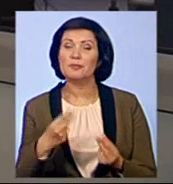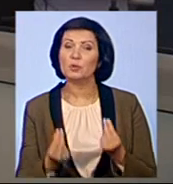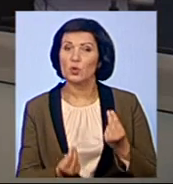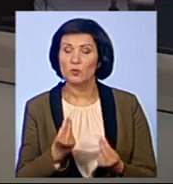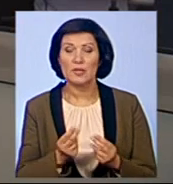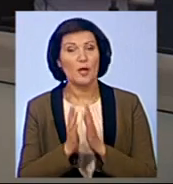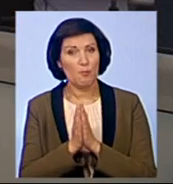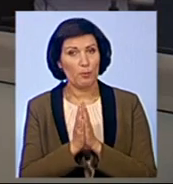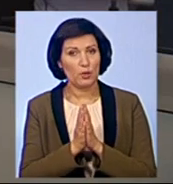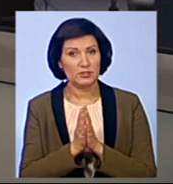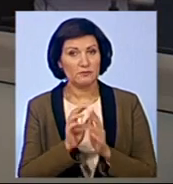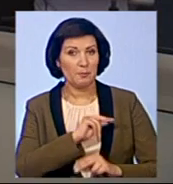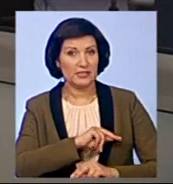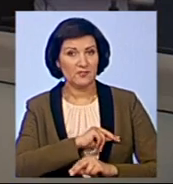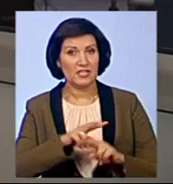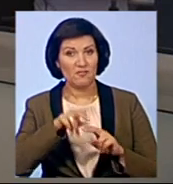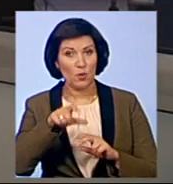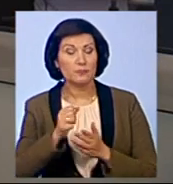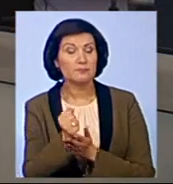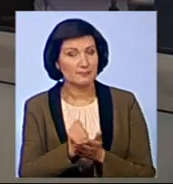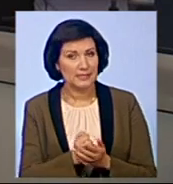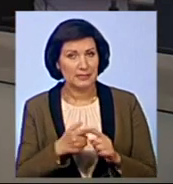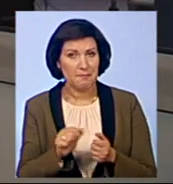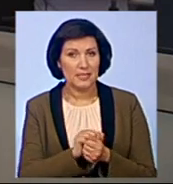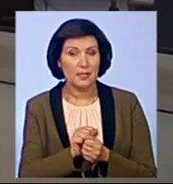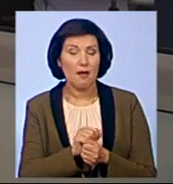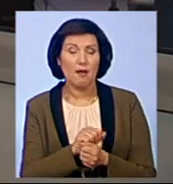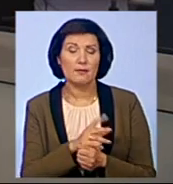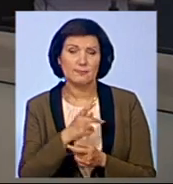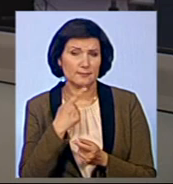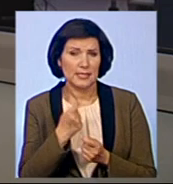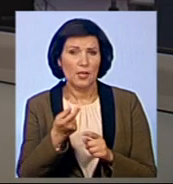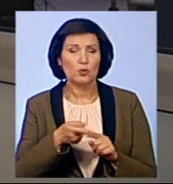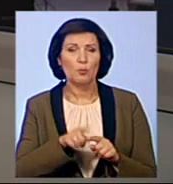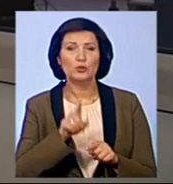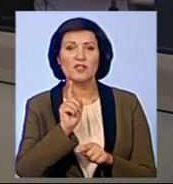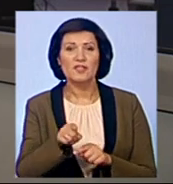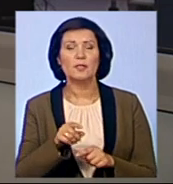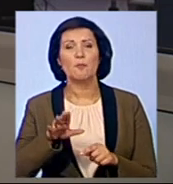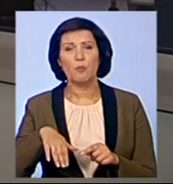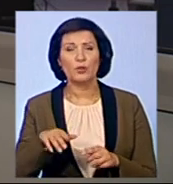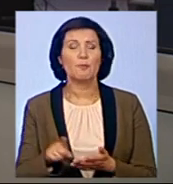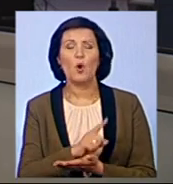пожартували, попросивши працівників колонії берегти цей матеріал як зіницю ока, тому що він мені